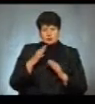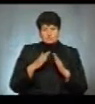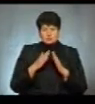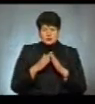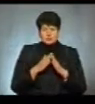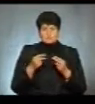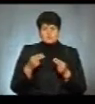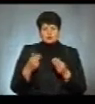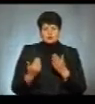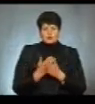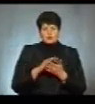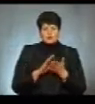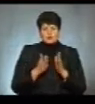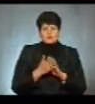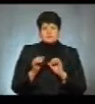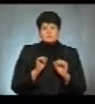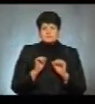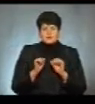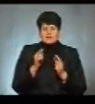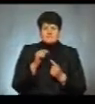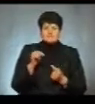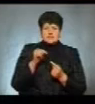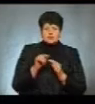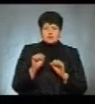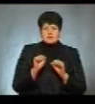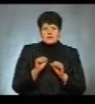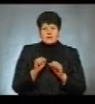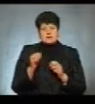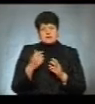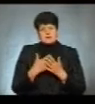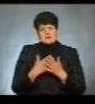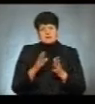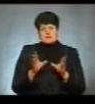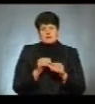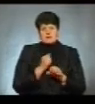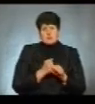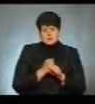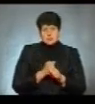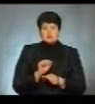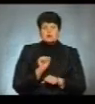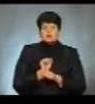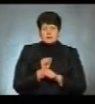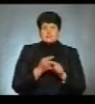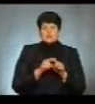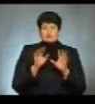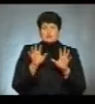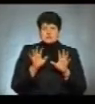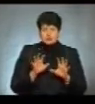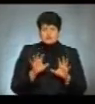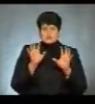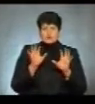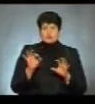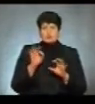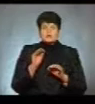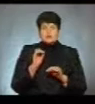новий договір з управителем, визначать управителя і модель співпраці з ними? Дивіться, значить, зупинимося на даному закону, закону про